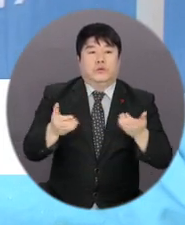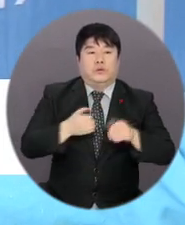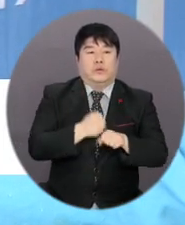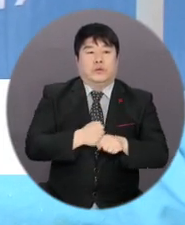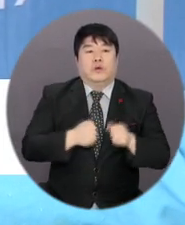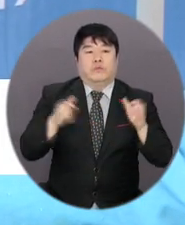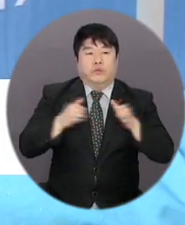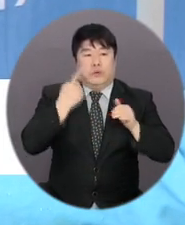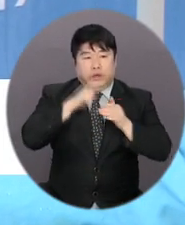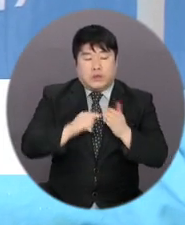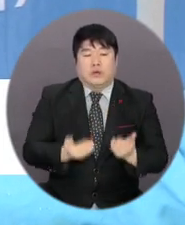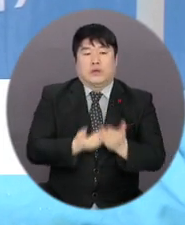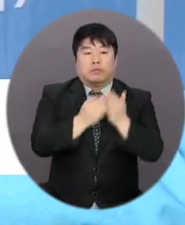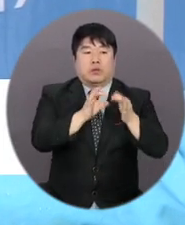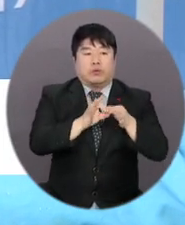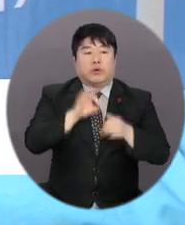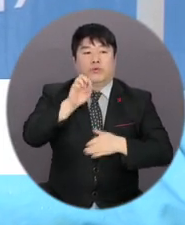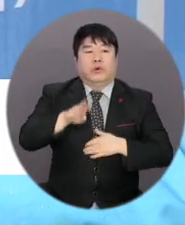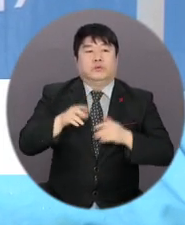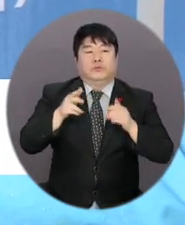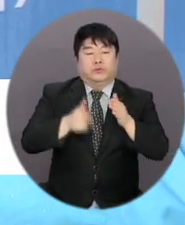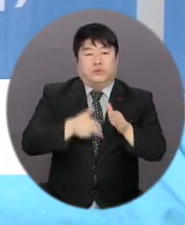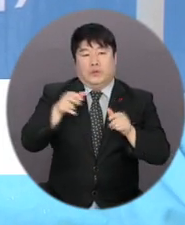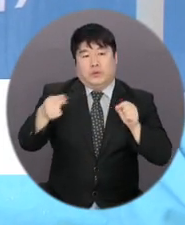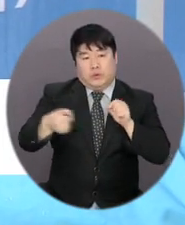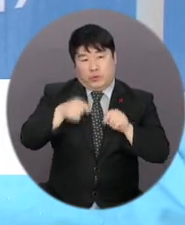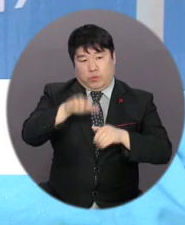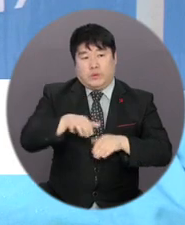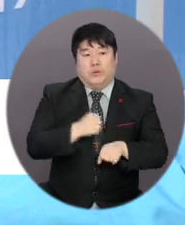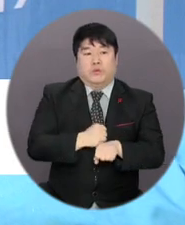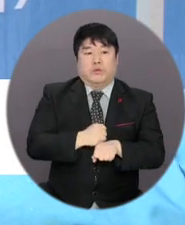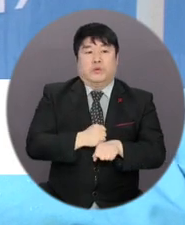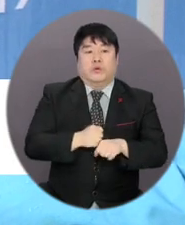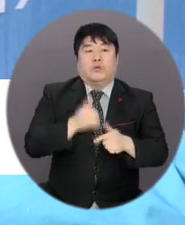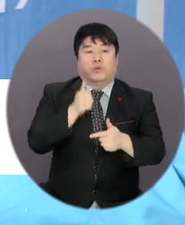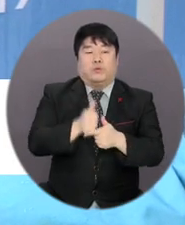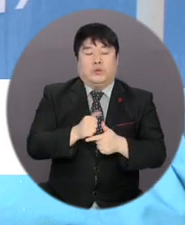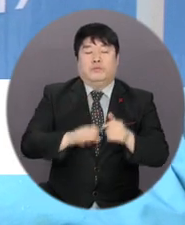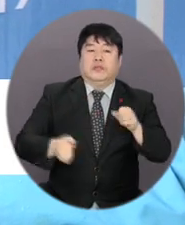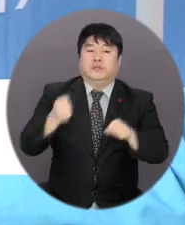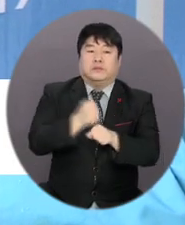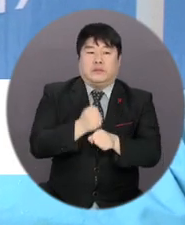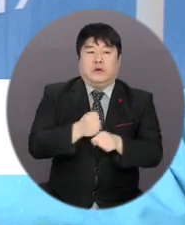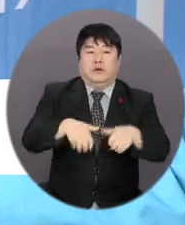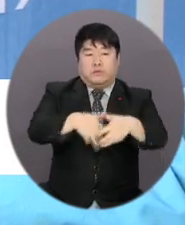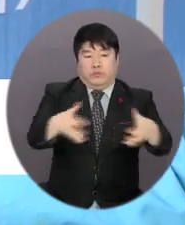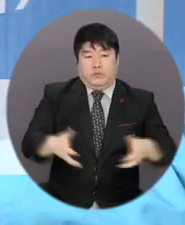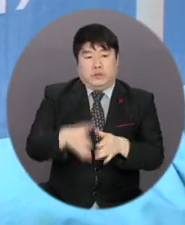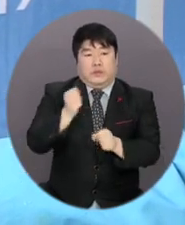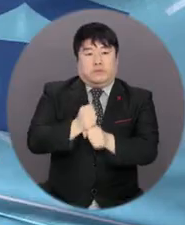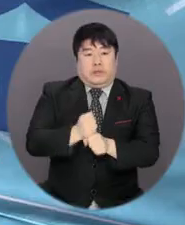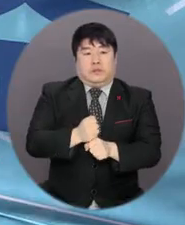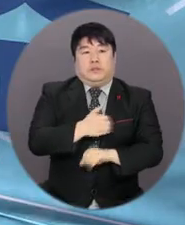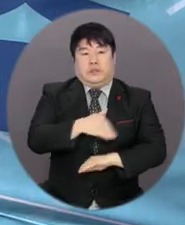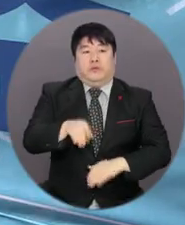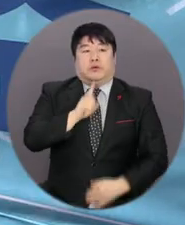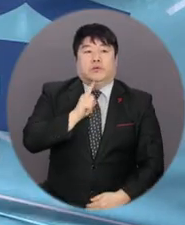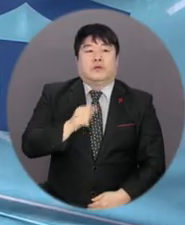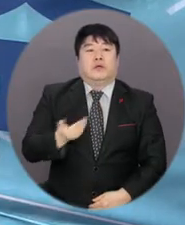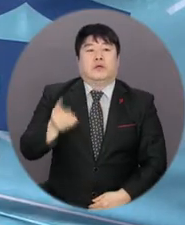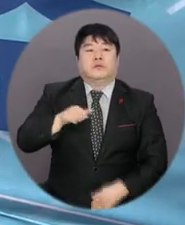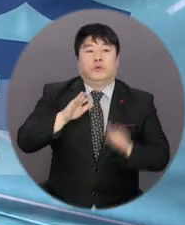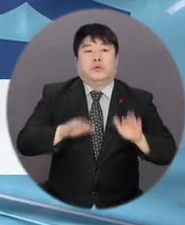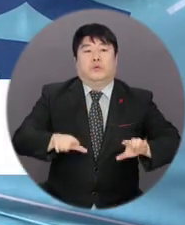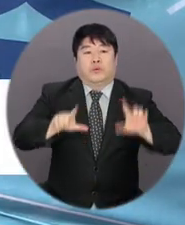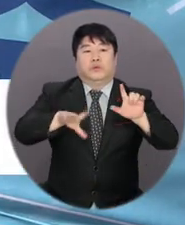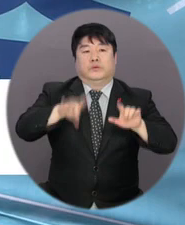통해서 광주역 일대가 호남의 최대 창업 단지로 조성할 계획으로 있고 하지만